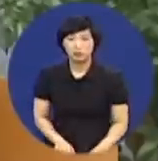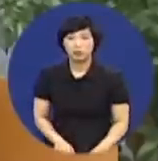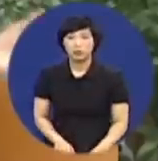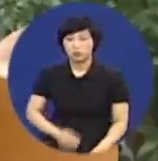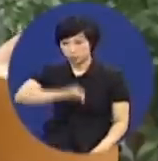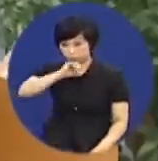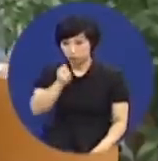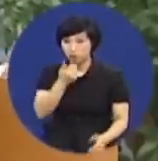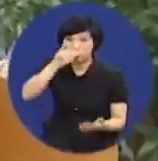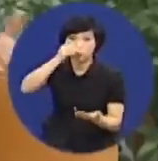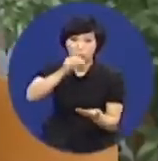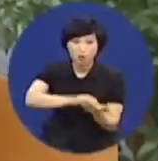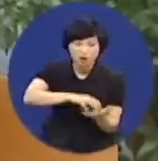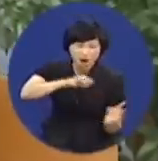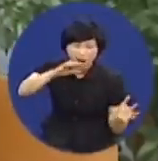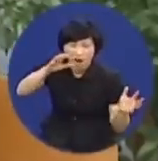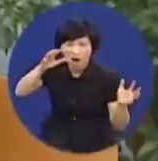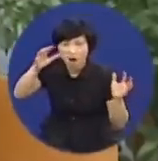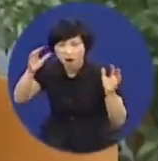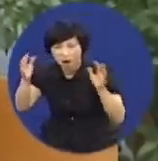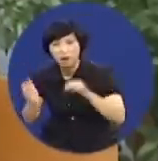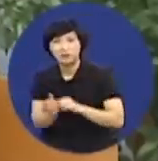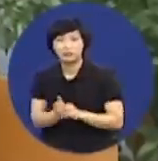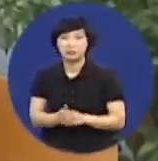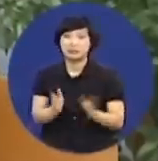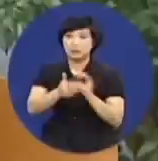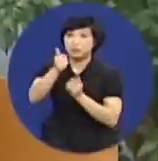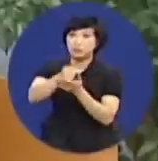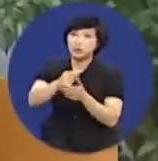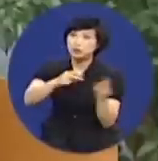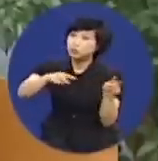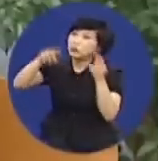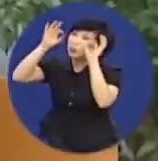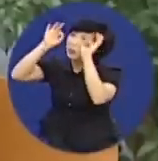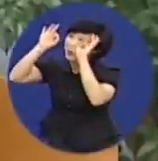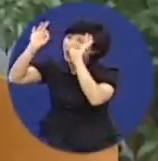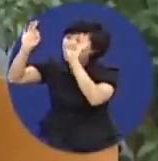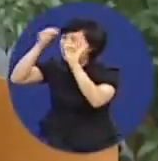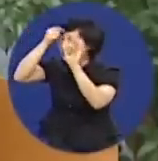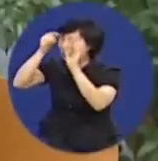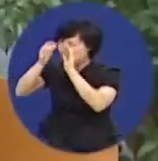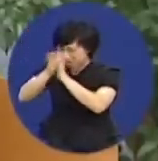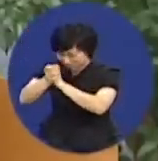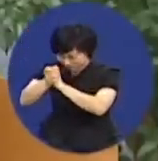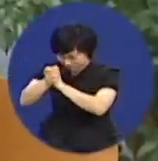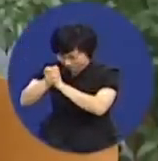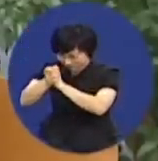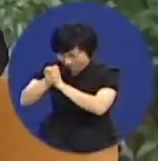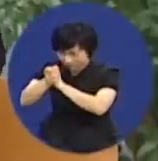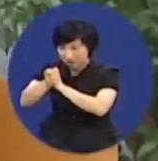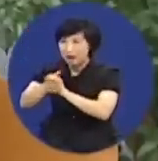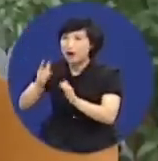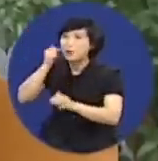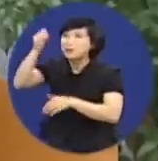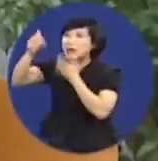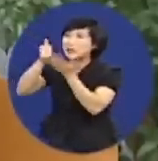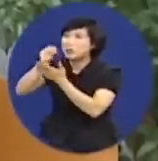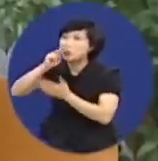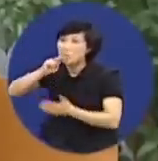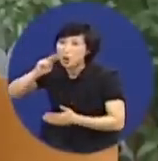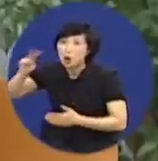そして石を動かしました。イエス様は目を上げ天を見上げて、父